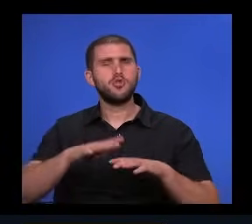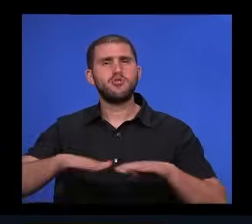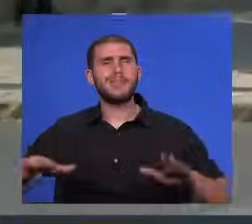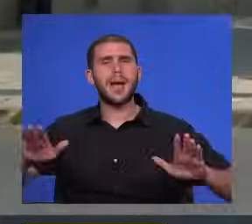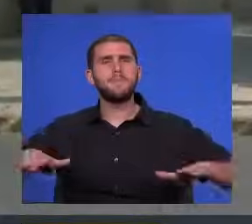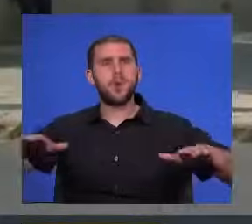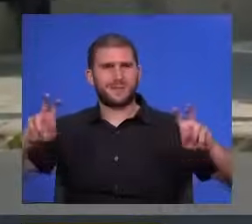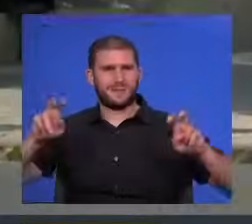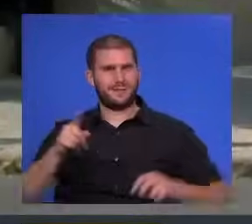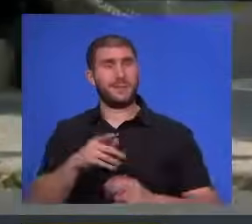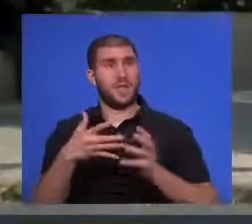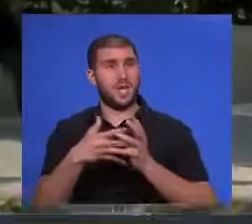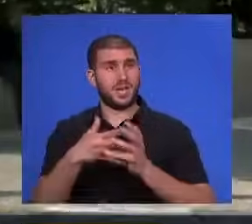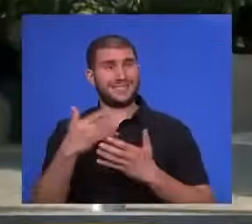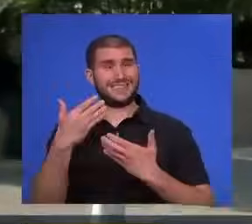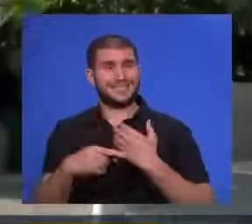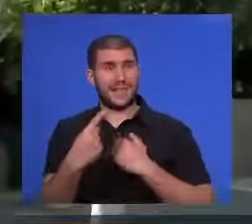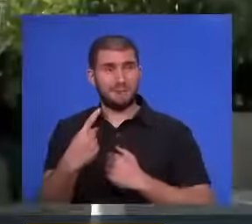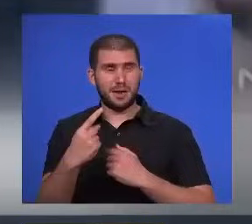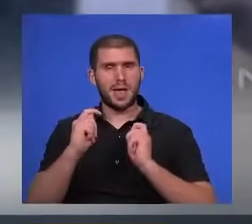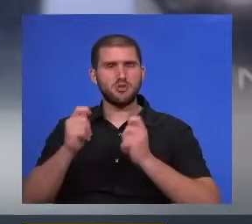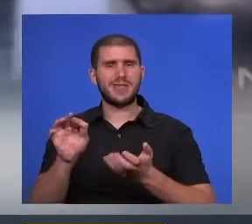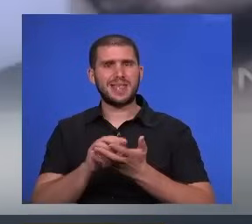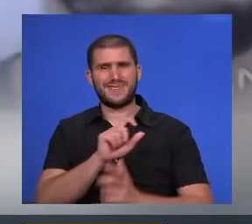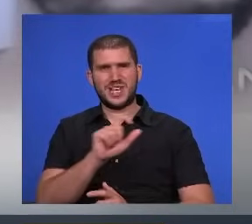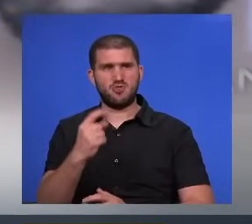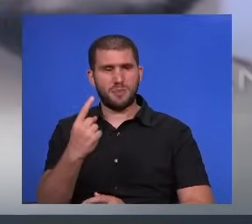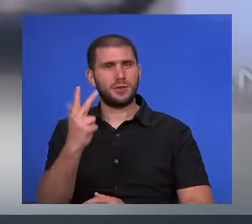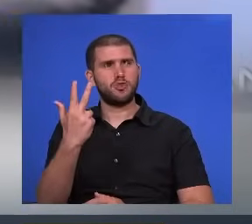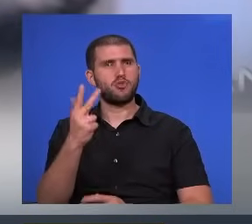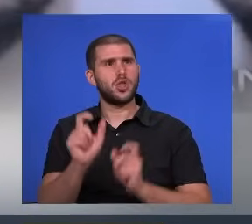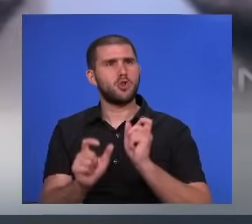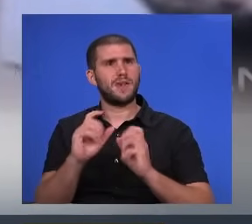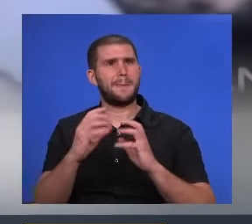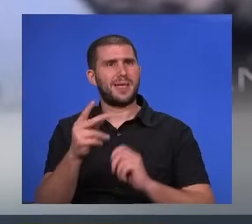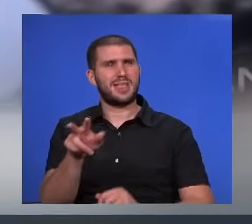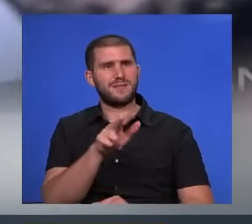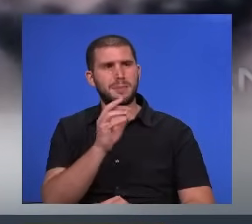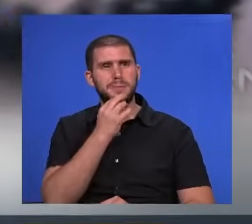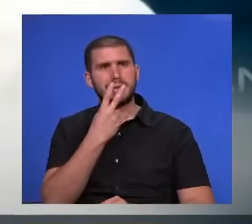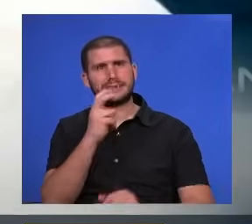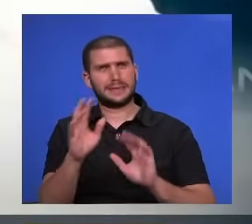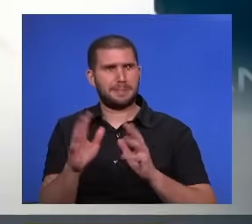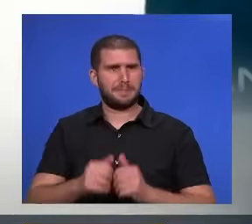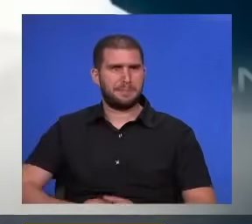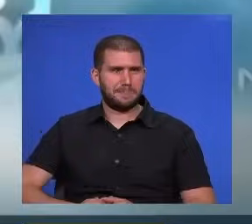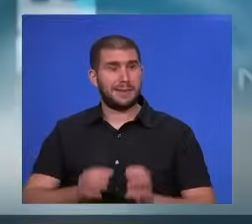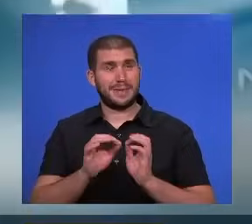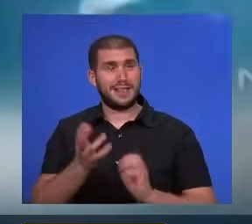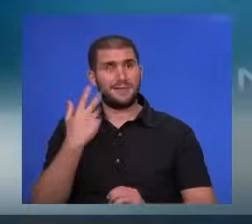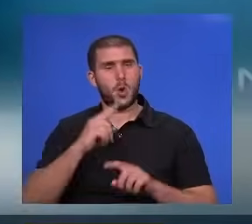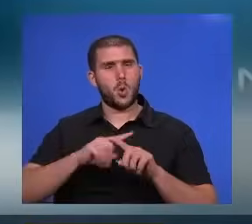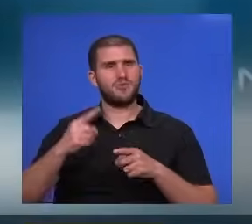המעופף. והחקירה שהסתיימה היום בהגשת כתבי אישום נגד שלושה תושבי פתח תקווה בשנות ה-20 לחייהם, החלה לפני